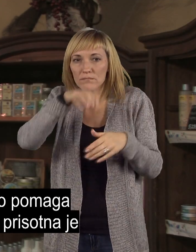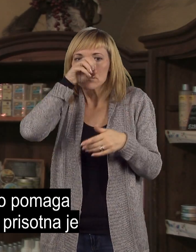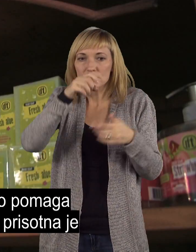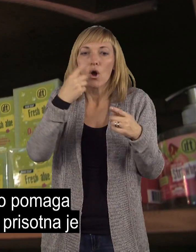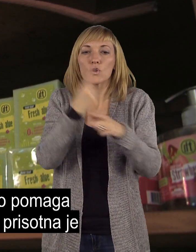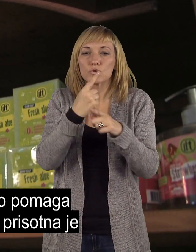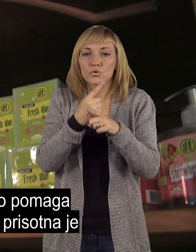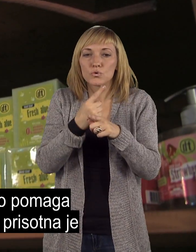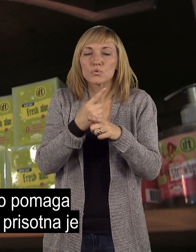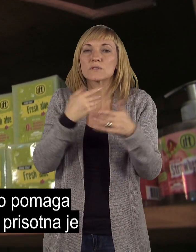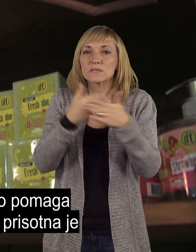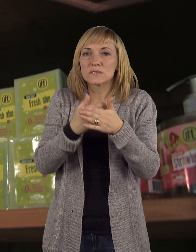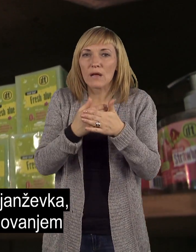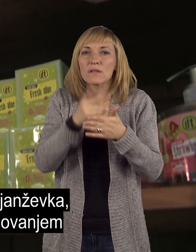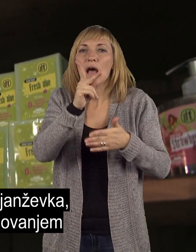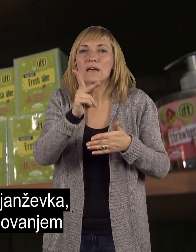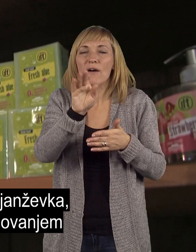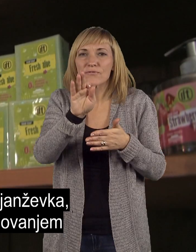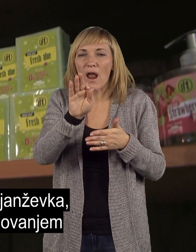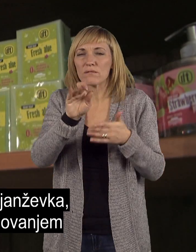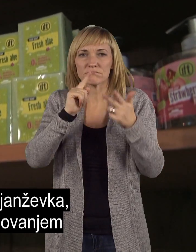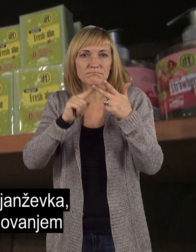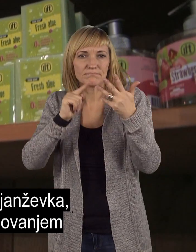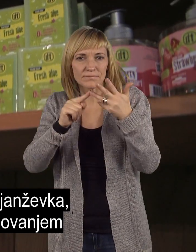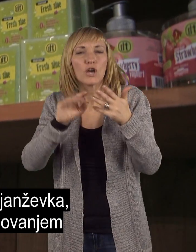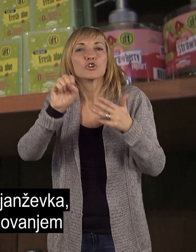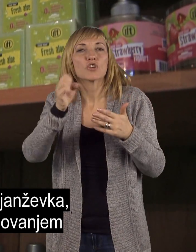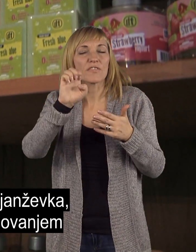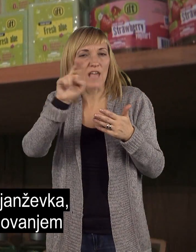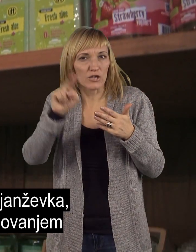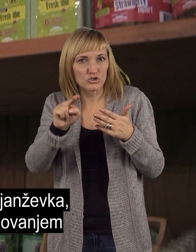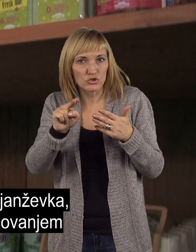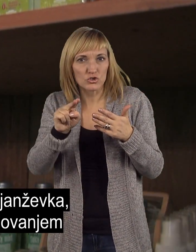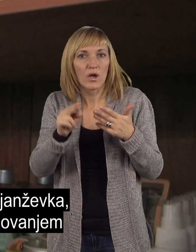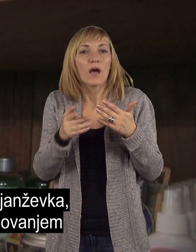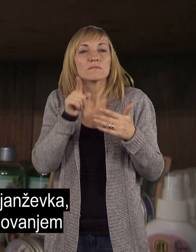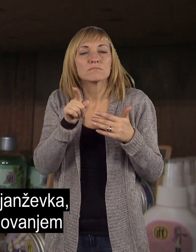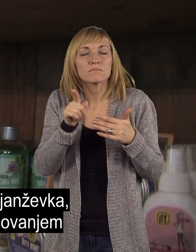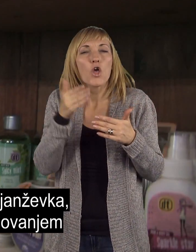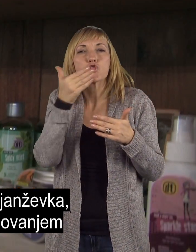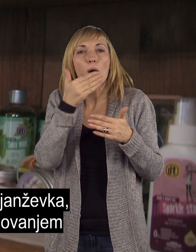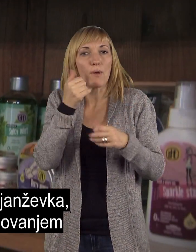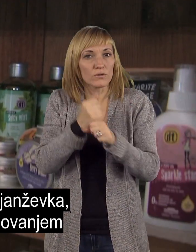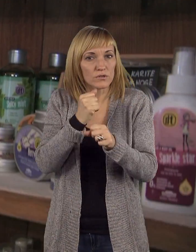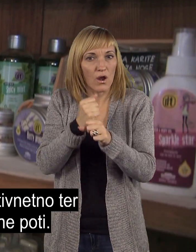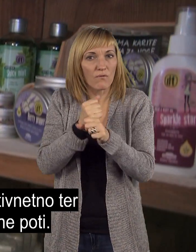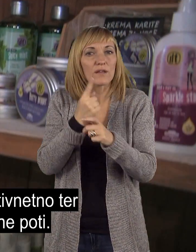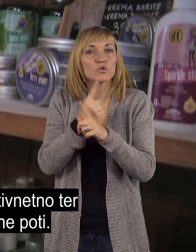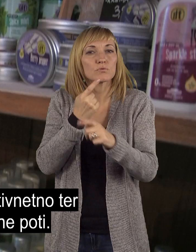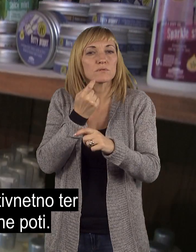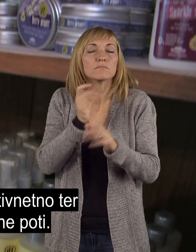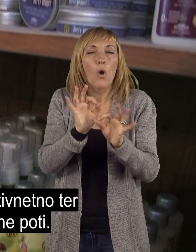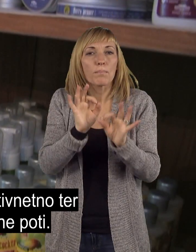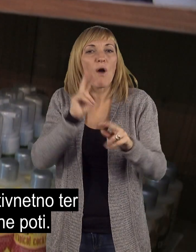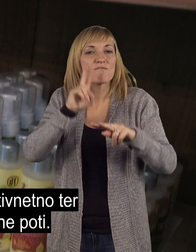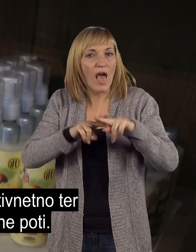poti, hkrati je tukaj prisotna kafra in pa mentol in pa šentjanževka. Za svojim toplotnim delovanjem deluje tudi